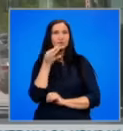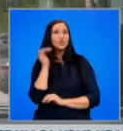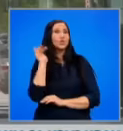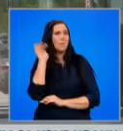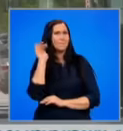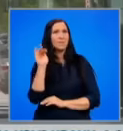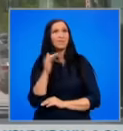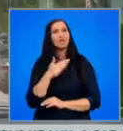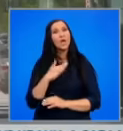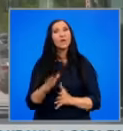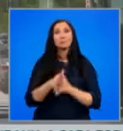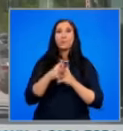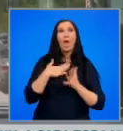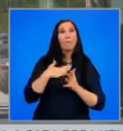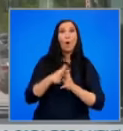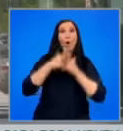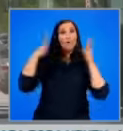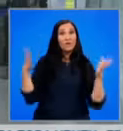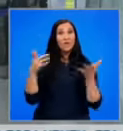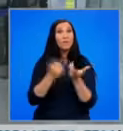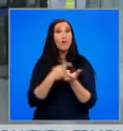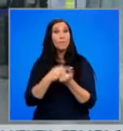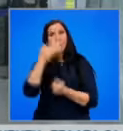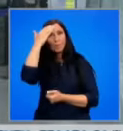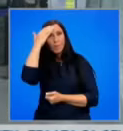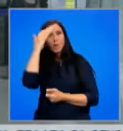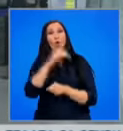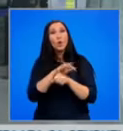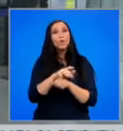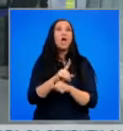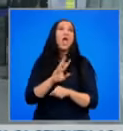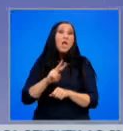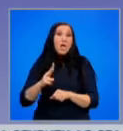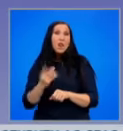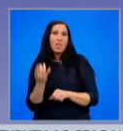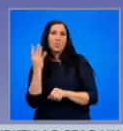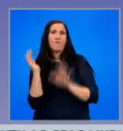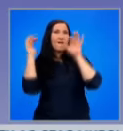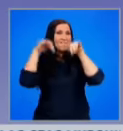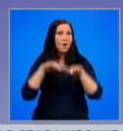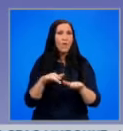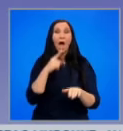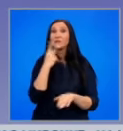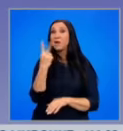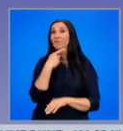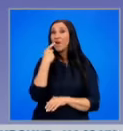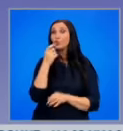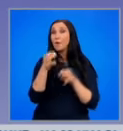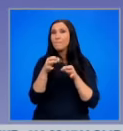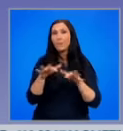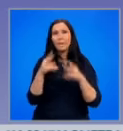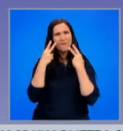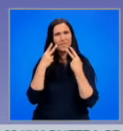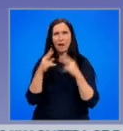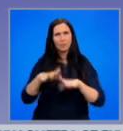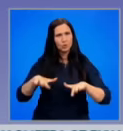бъдеще се стигне до увеличаване на броя на заболелите от COVID или до нова вълна. За 2 години пандемия видяхме,